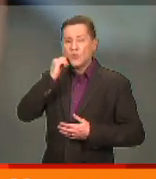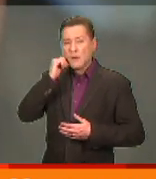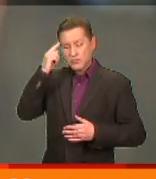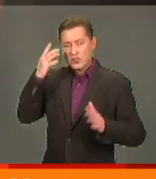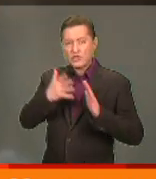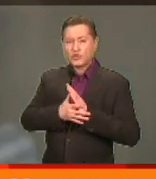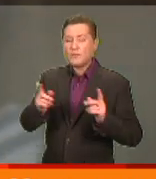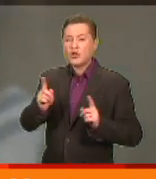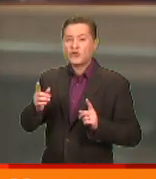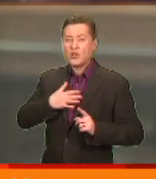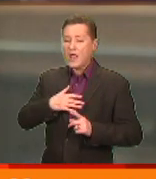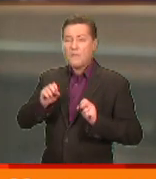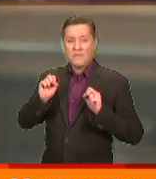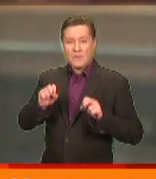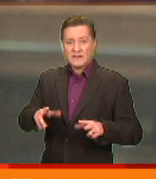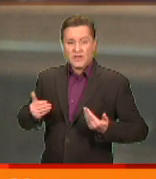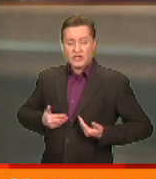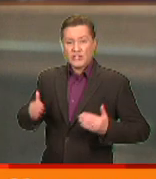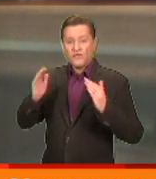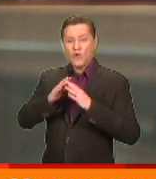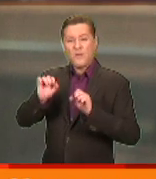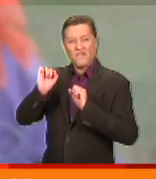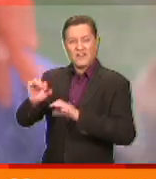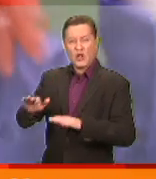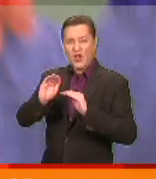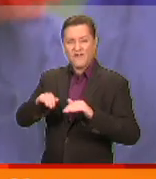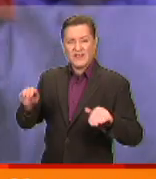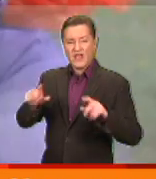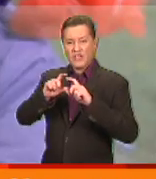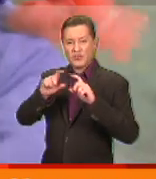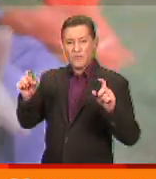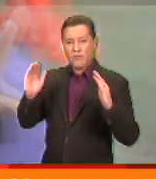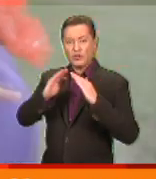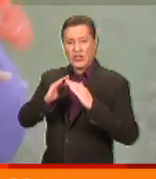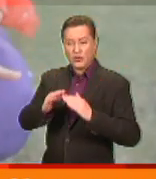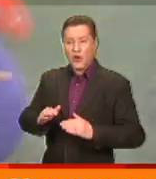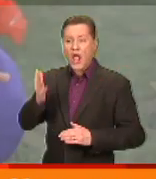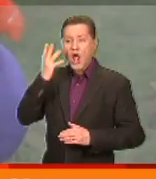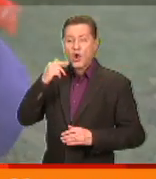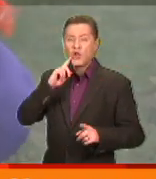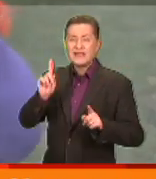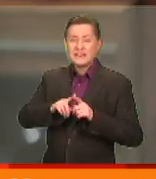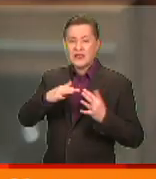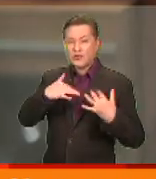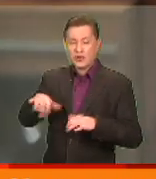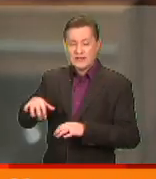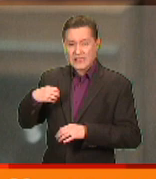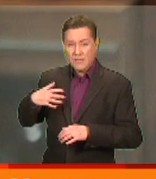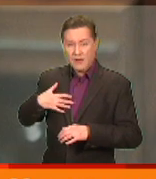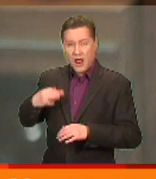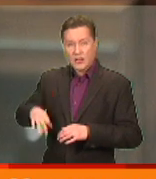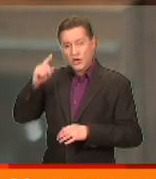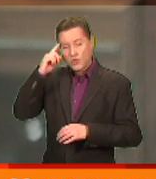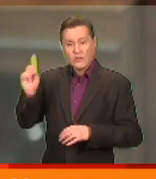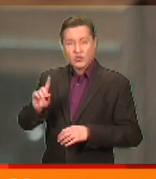нам небезпечно жити вдома, і віддала нас у сиротинець. Коли сестричок забрали, я думав, що ніколи